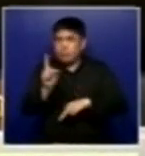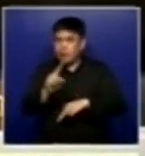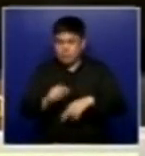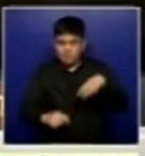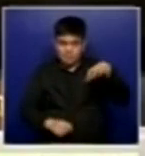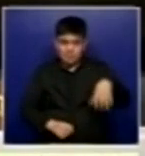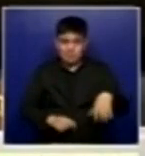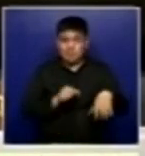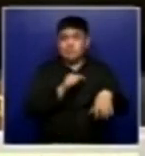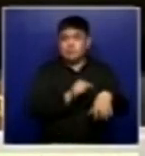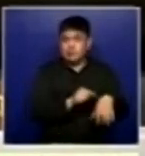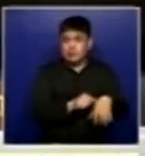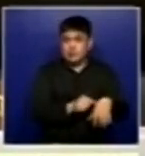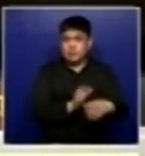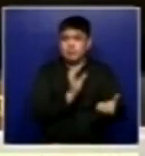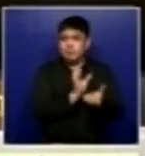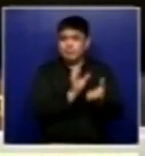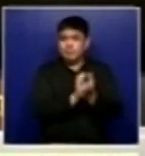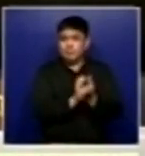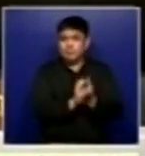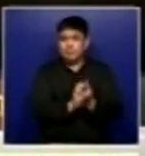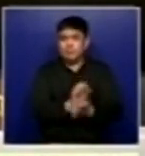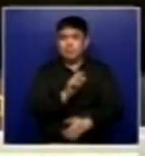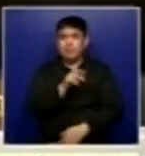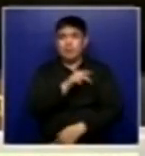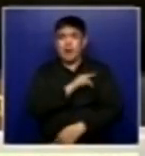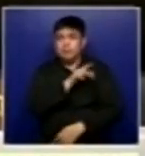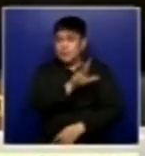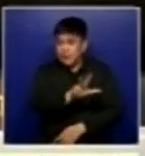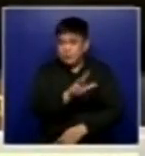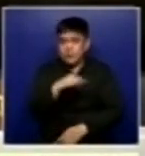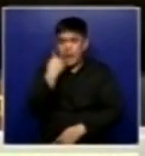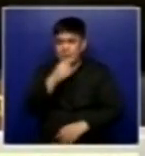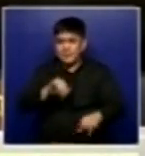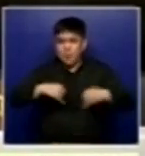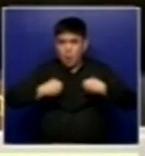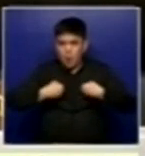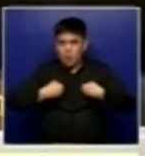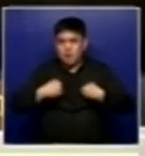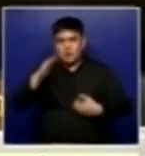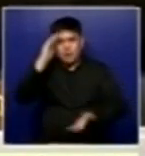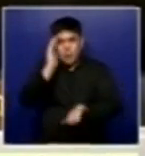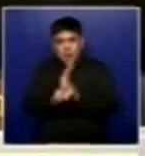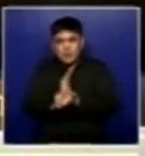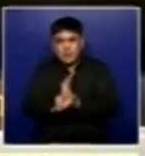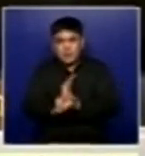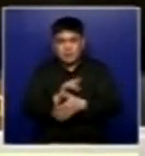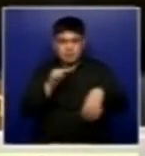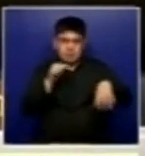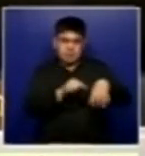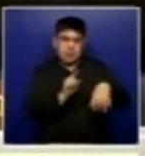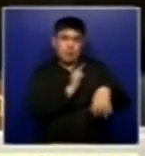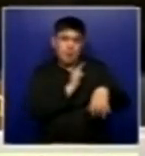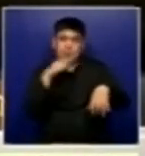ขึ้นนะครับในพระราม3นั้นเป็นบ่อนขนาดใดนะครับมีเจ้าหน้าที่รับรู้ปล่อยปะละเลยหรือไม่ตร